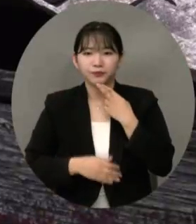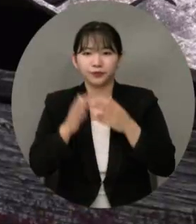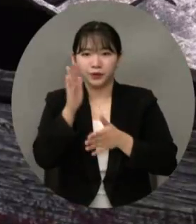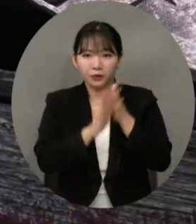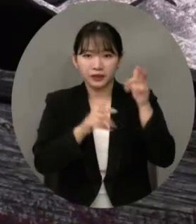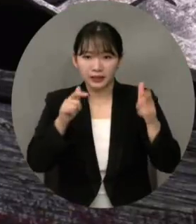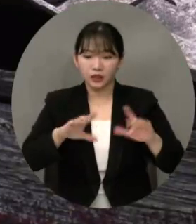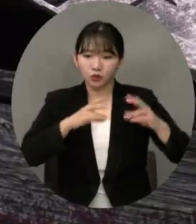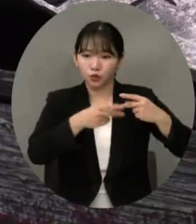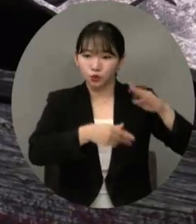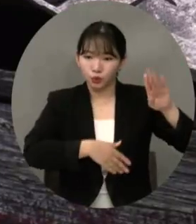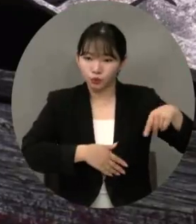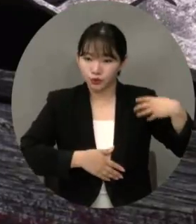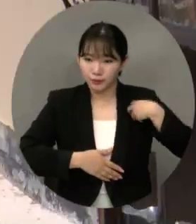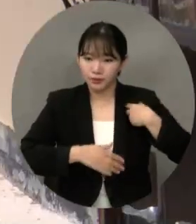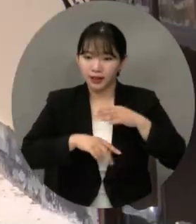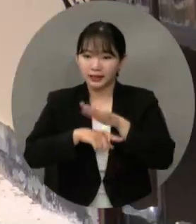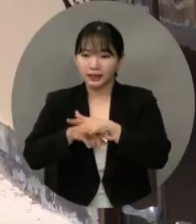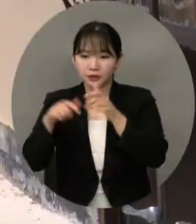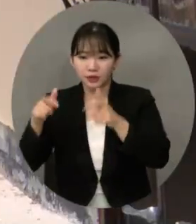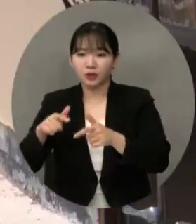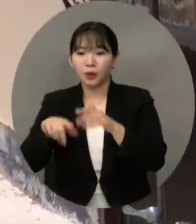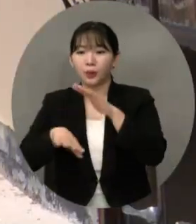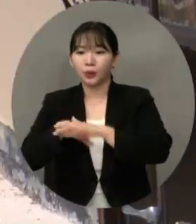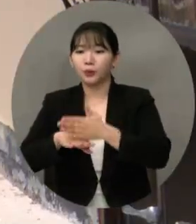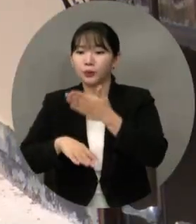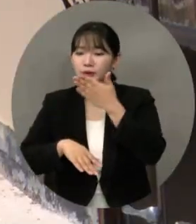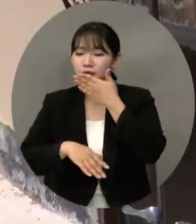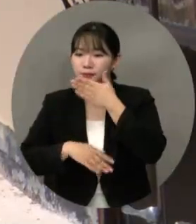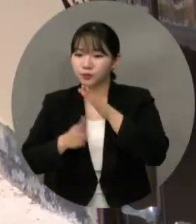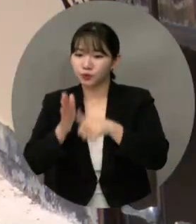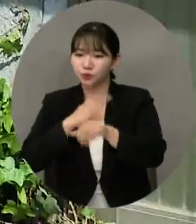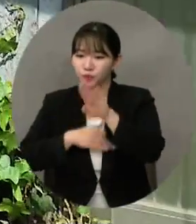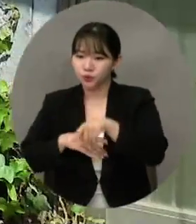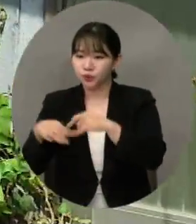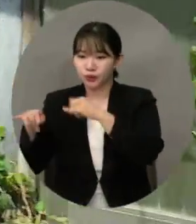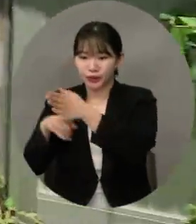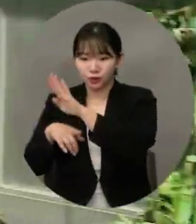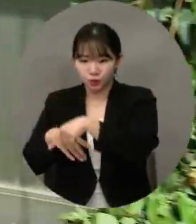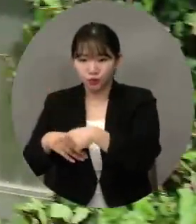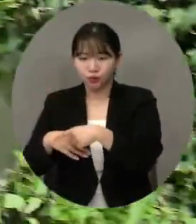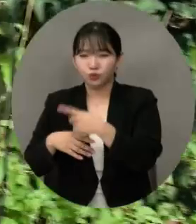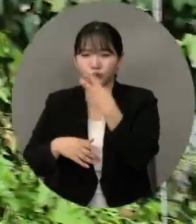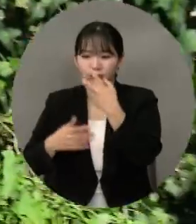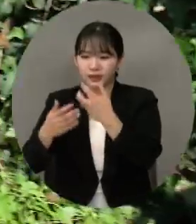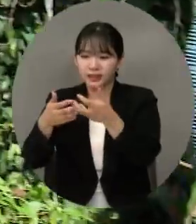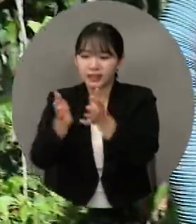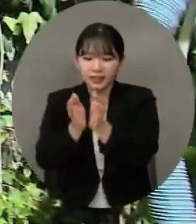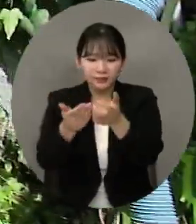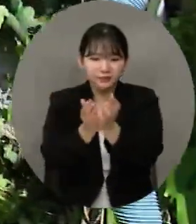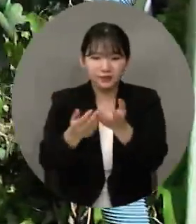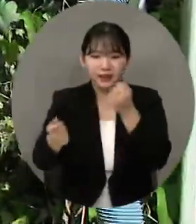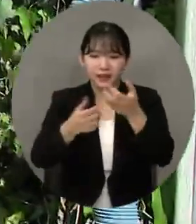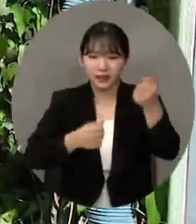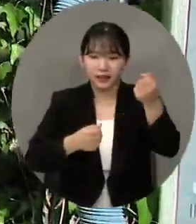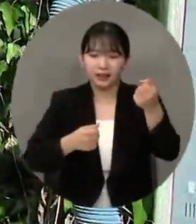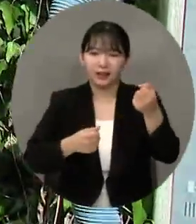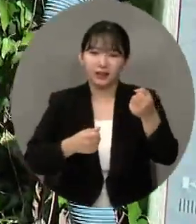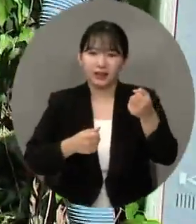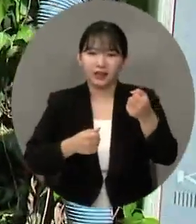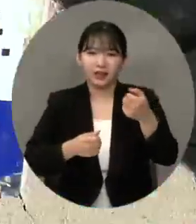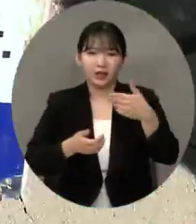지역은 국토부가, 농어촌 지역은 농식품부와 해수부가 관리하는데 전국에 9만 개에 달하는 농어촌